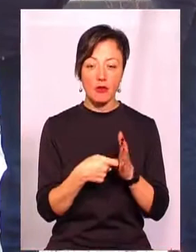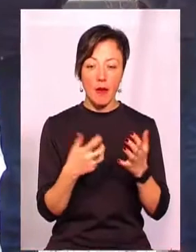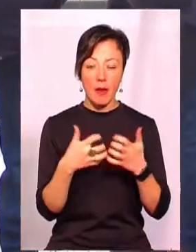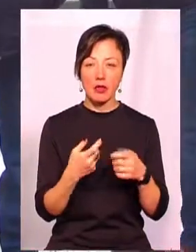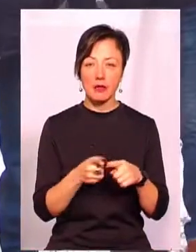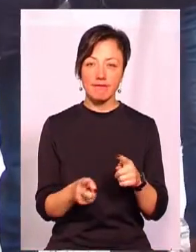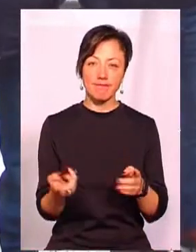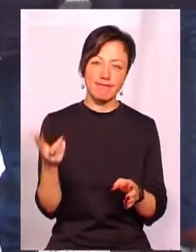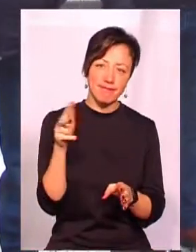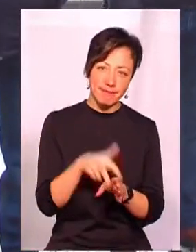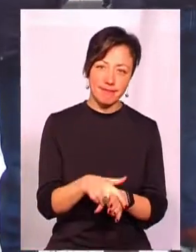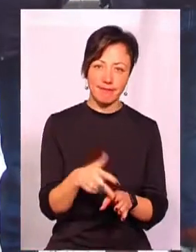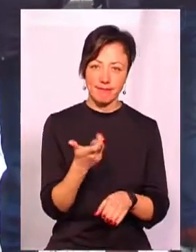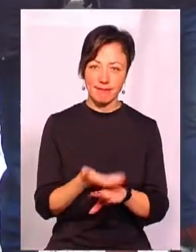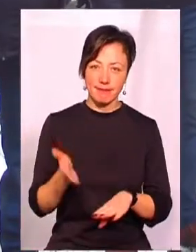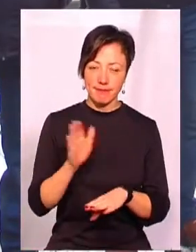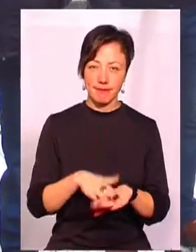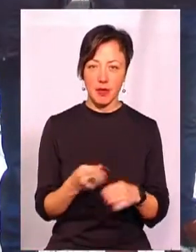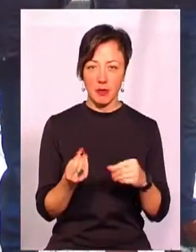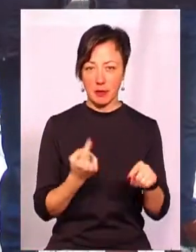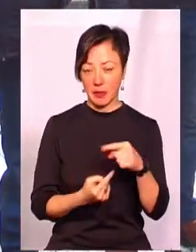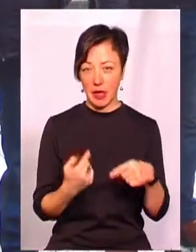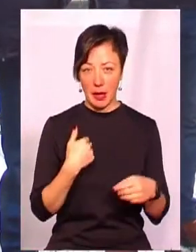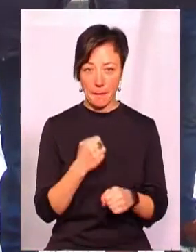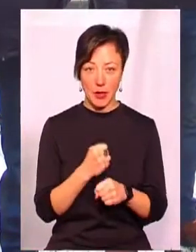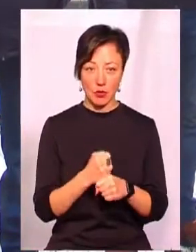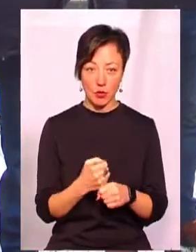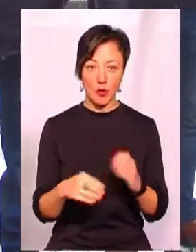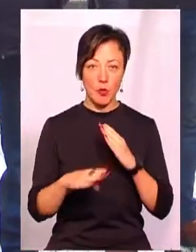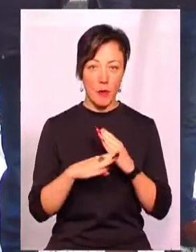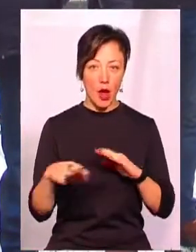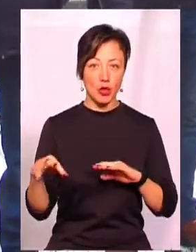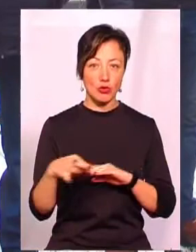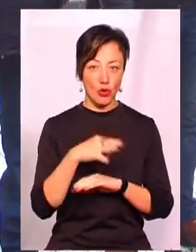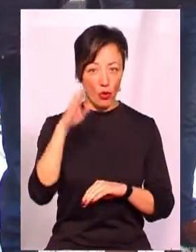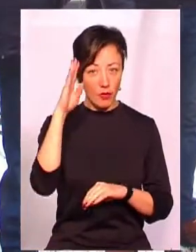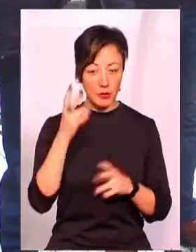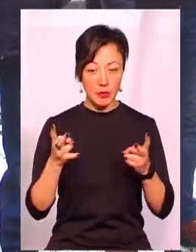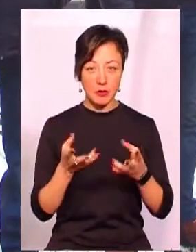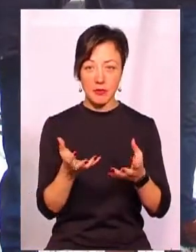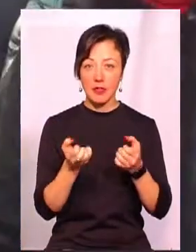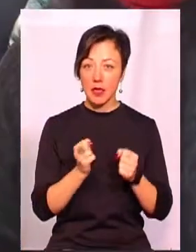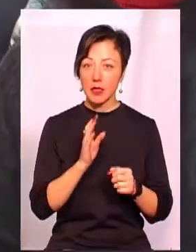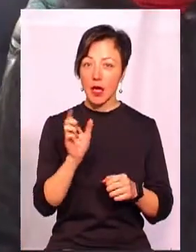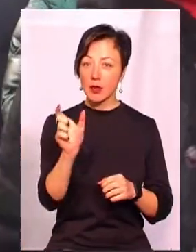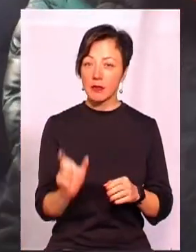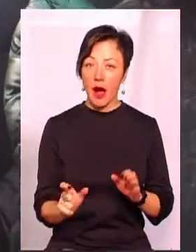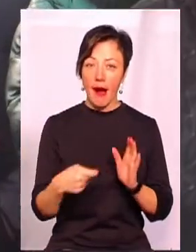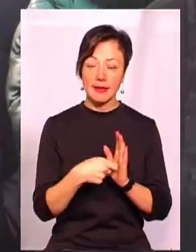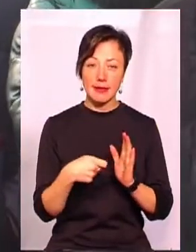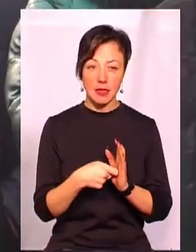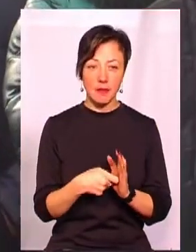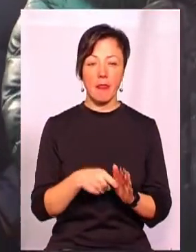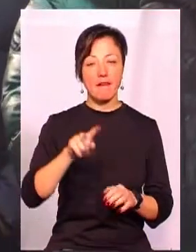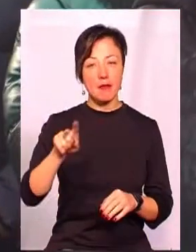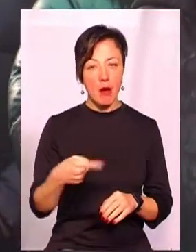дуже обтяжливо для підприємця. Наприклад, якщо я працюю, мені допомагає чоловік, мені потрібно взяти де касира. Любов Лазарук